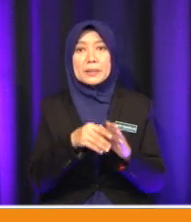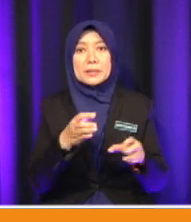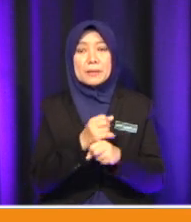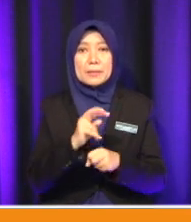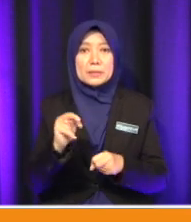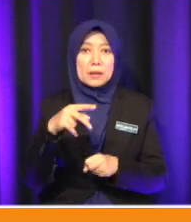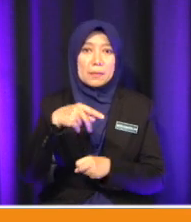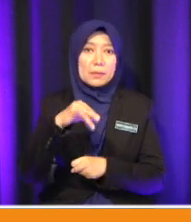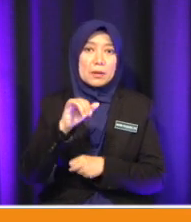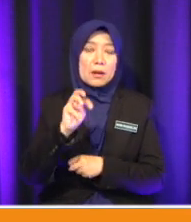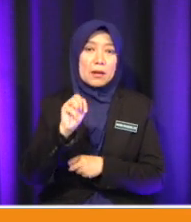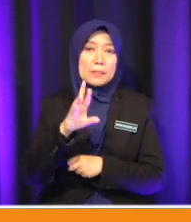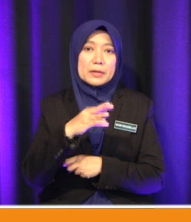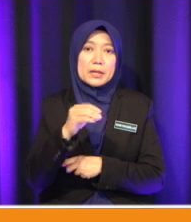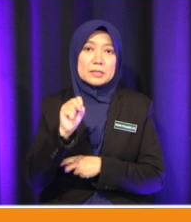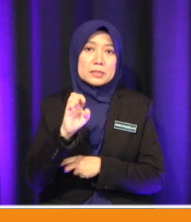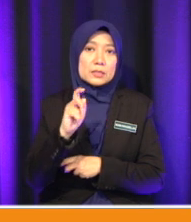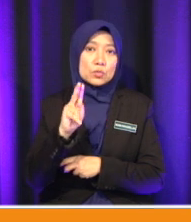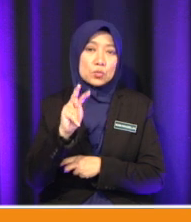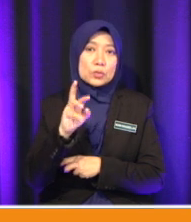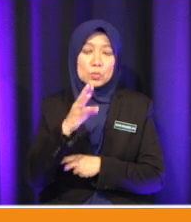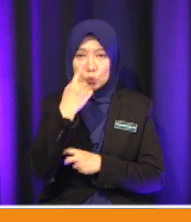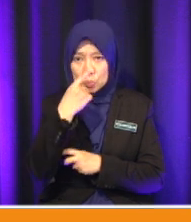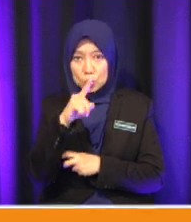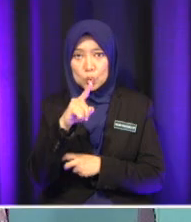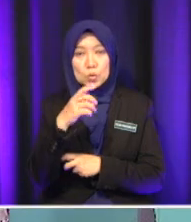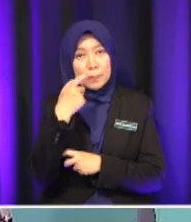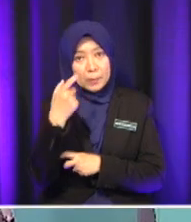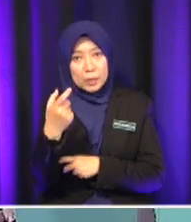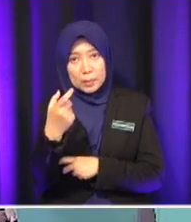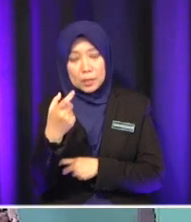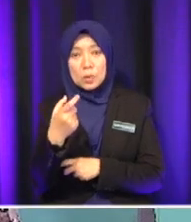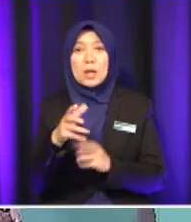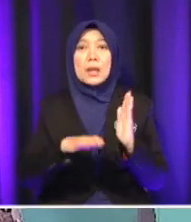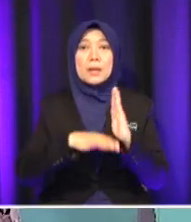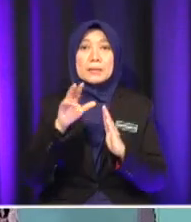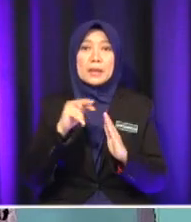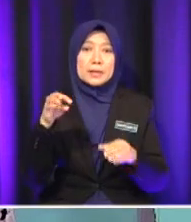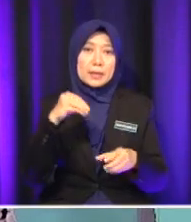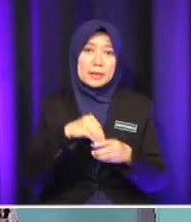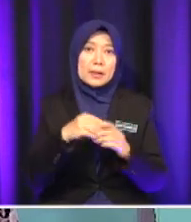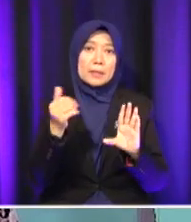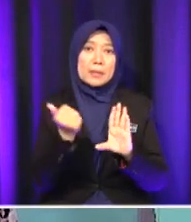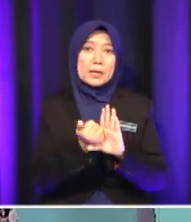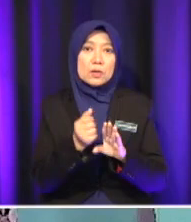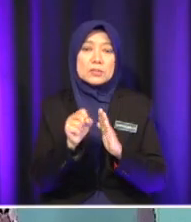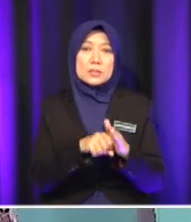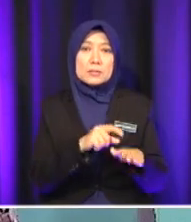dan sekunder ini juga mendorong kepada pelakunya lebih Han dalam